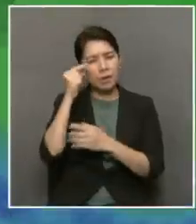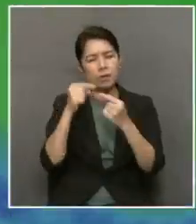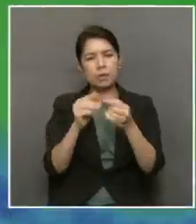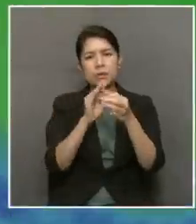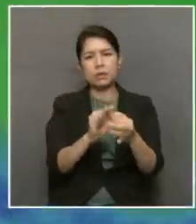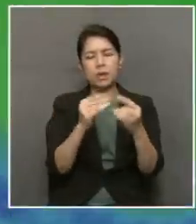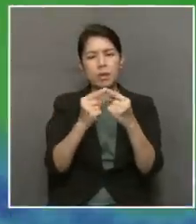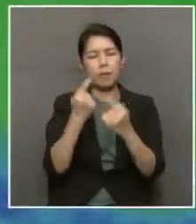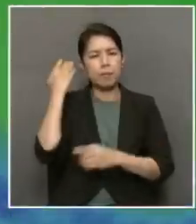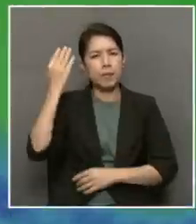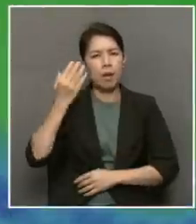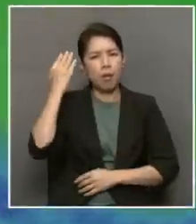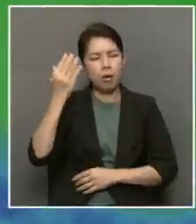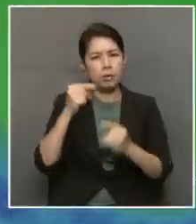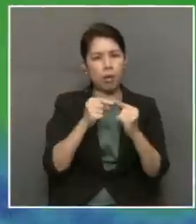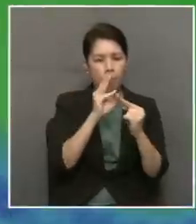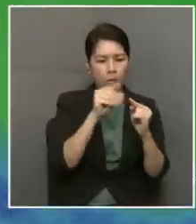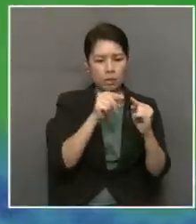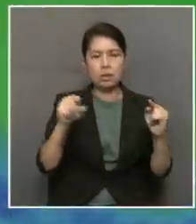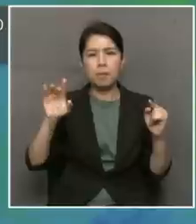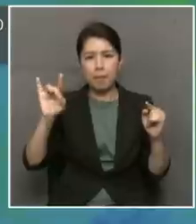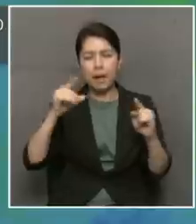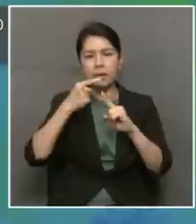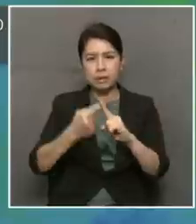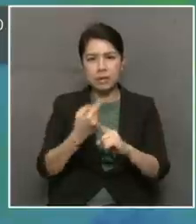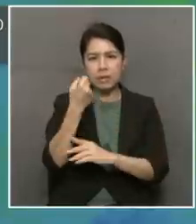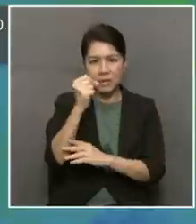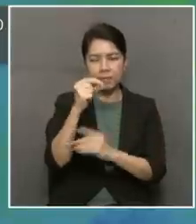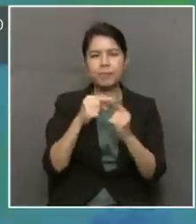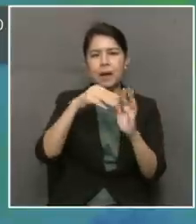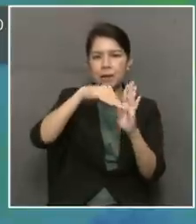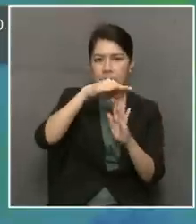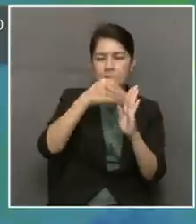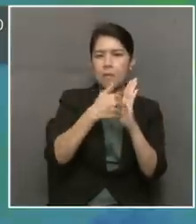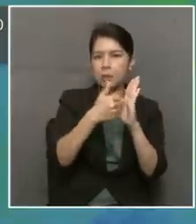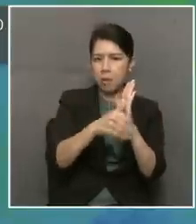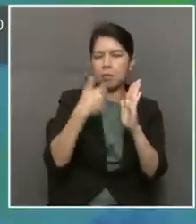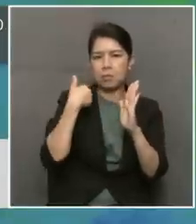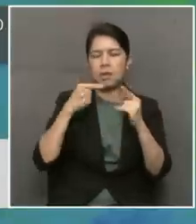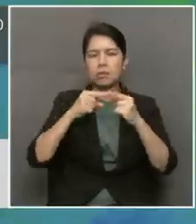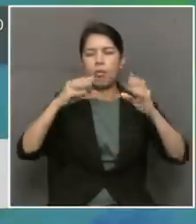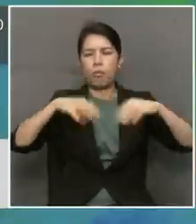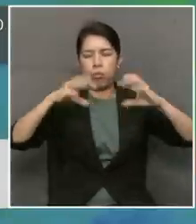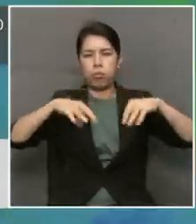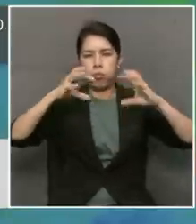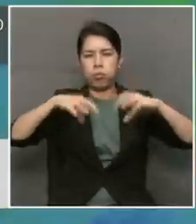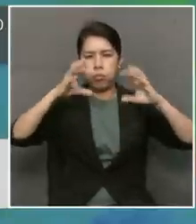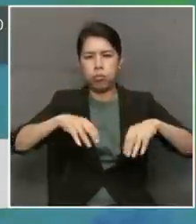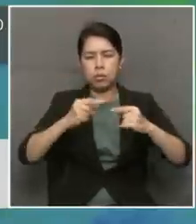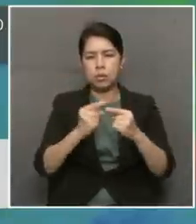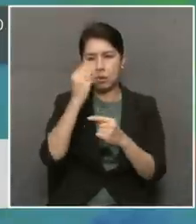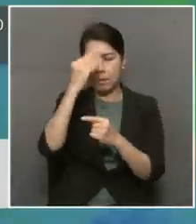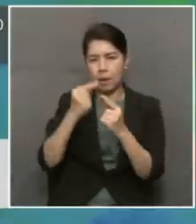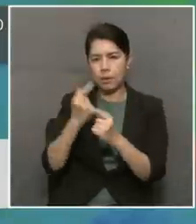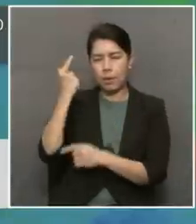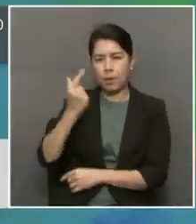พยากรณ์อากาศนะครับวันที่ 6-8ตุลาคมนี้ภาคเหนือและภาคตะวันออกเฉียงเหนือจะมีฝนเพิ่มขึ้นเนื่องจากร่องมรสุมจะ